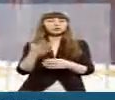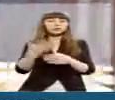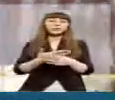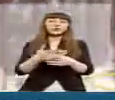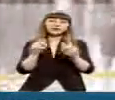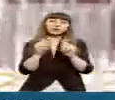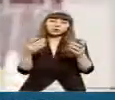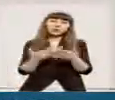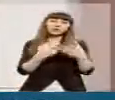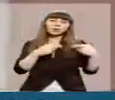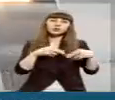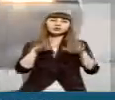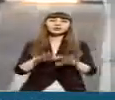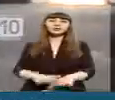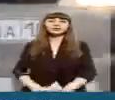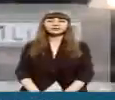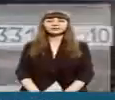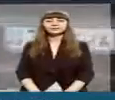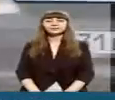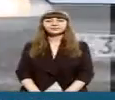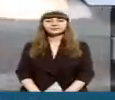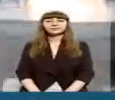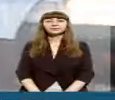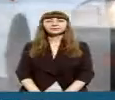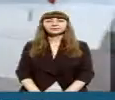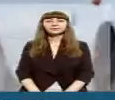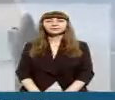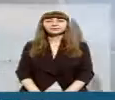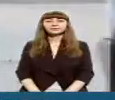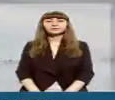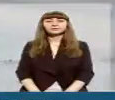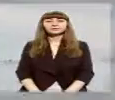сөзсіз. Инара Барсақбаева, Қаблахат Сейдахмет, Руслан Жабаев, Қостанай арнасы.